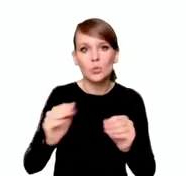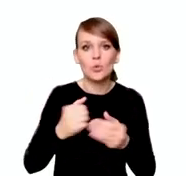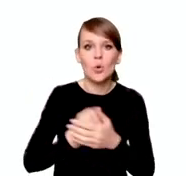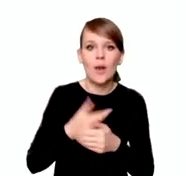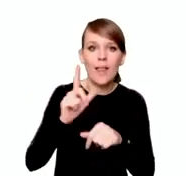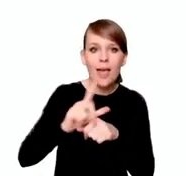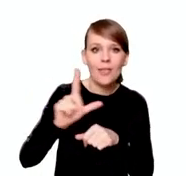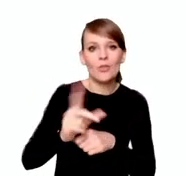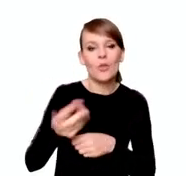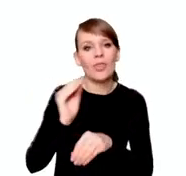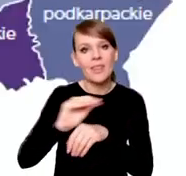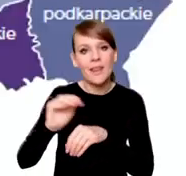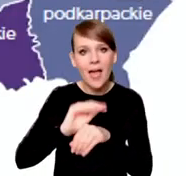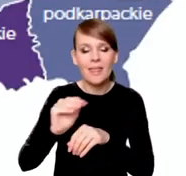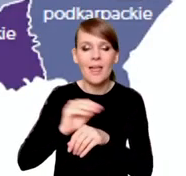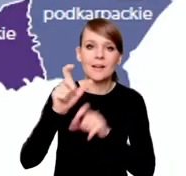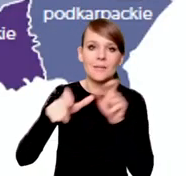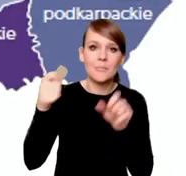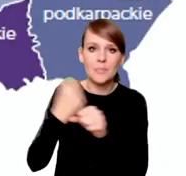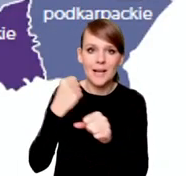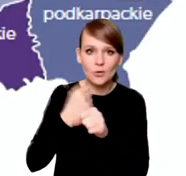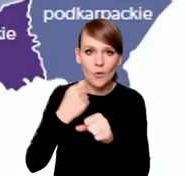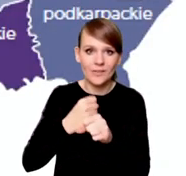trenerów, pracowników administracyjnych.